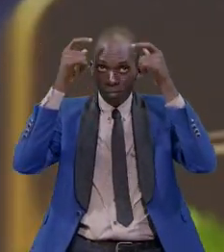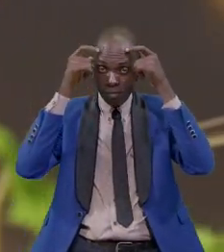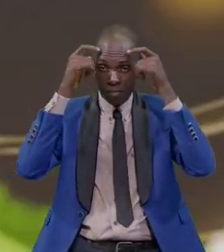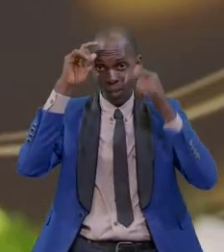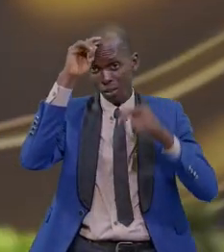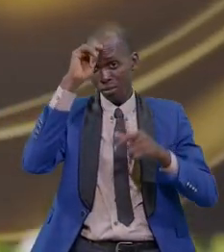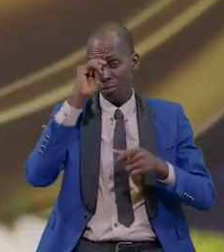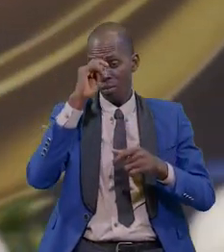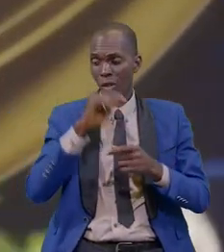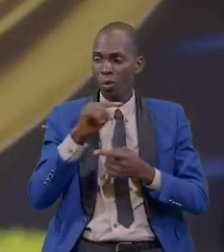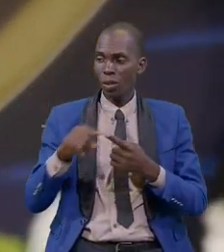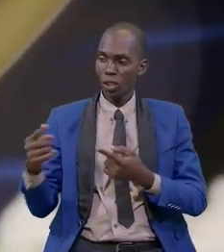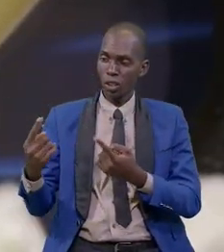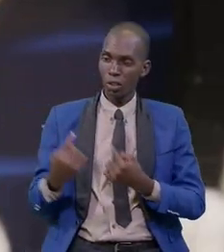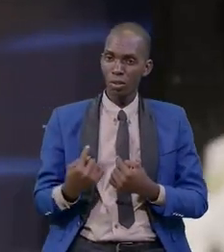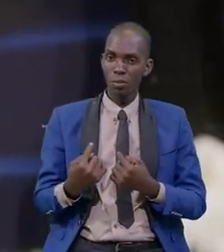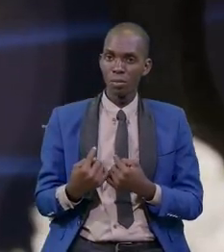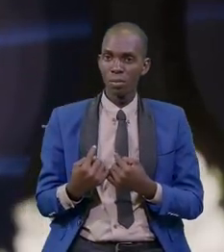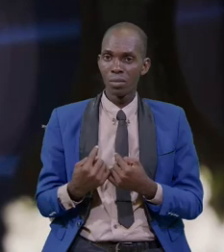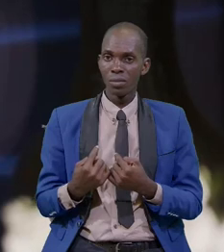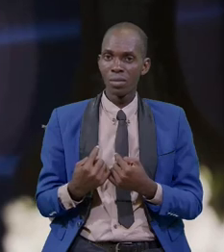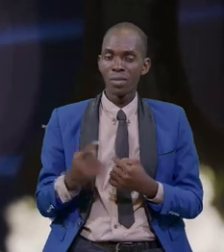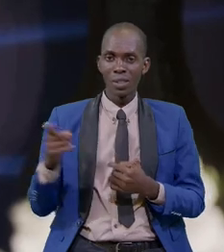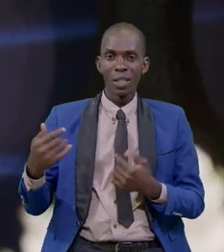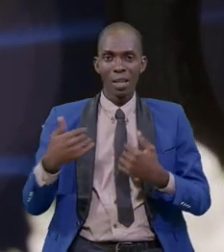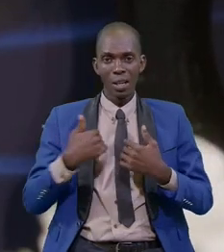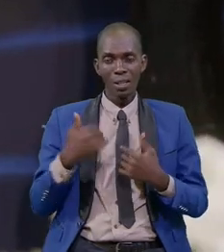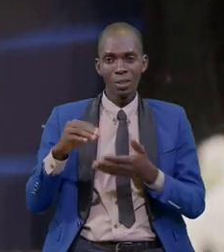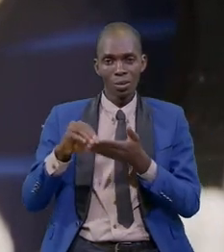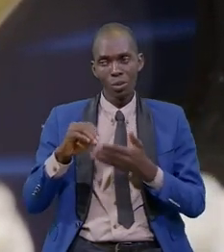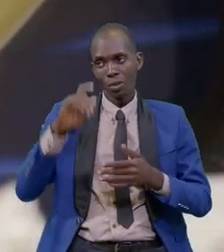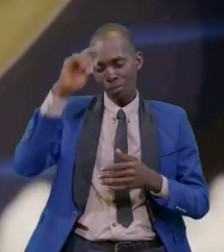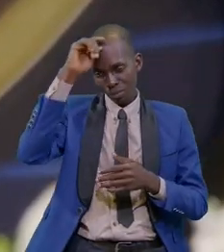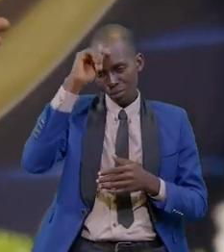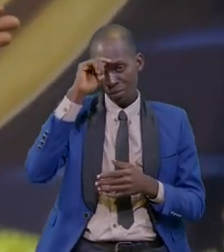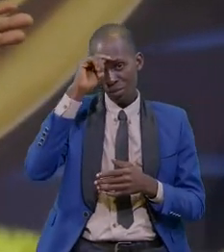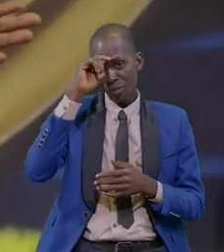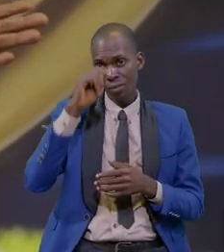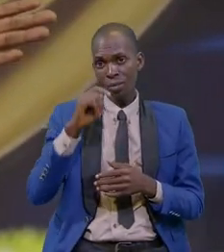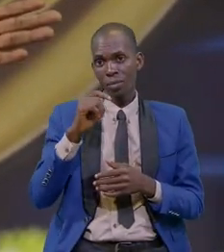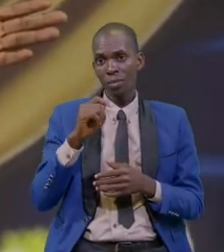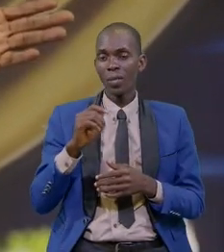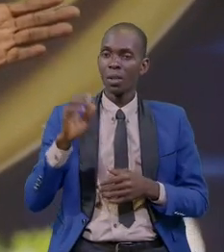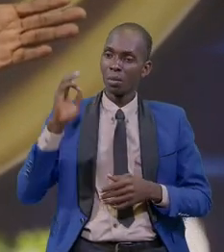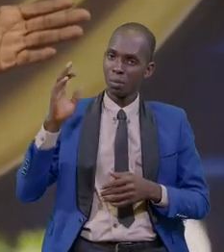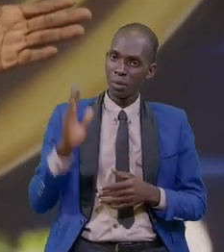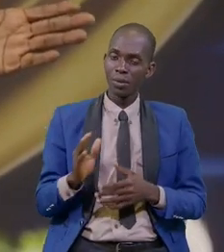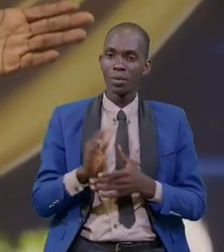et il a parlé, qu'est-ce, vous avez vu quoi? Il a son chapeau sur la tête, mais